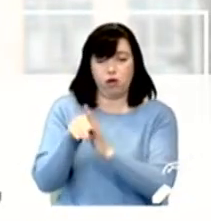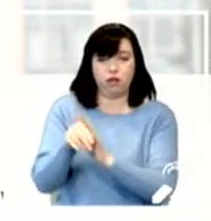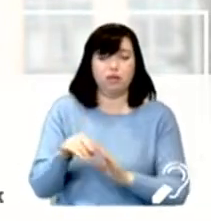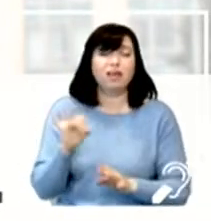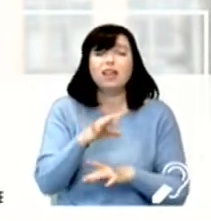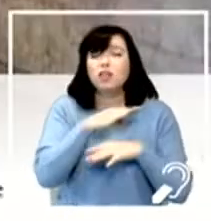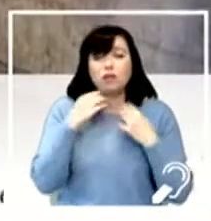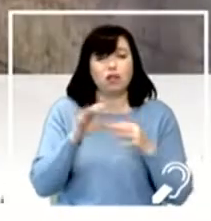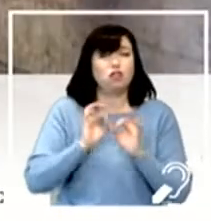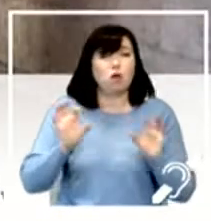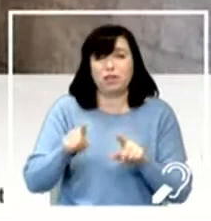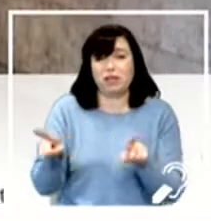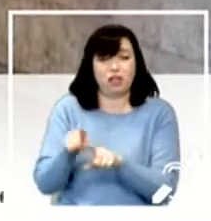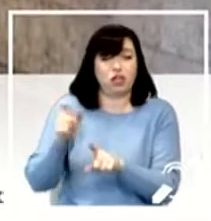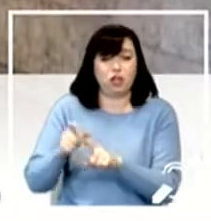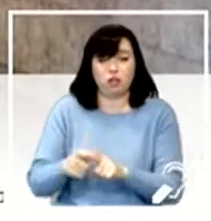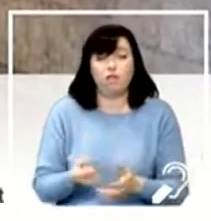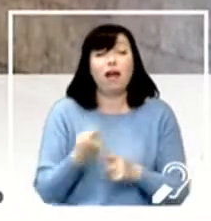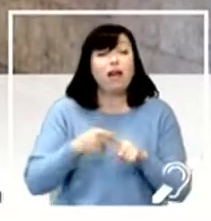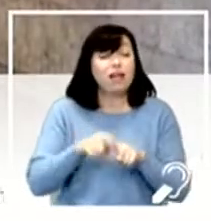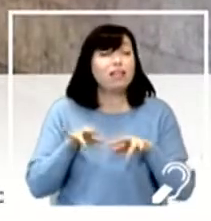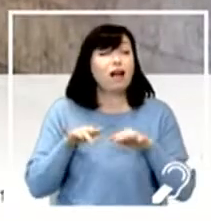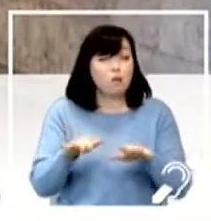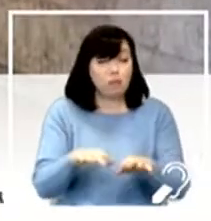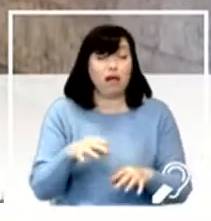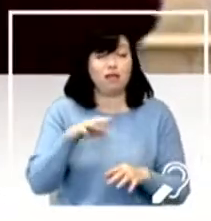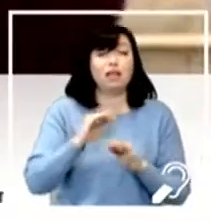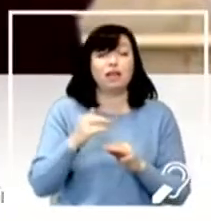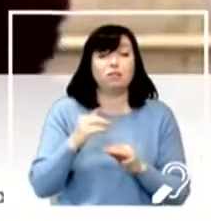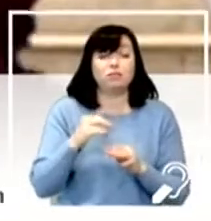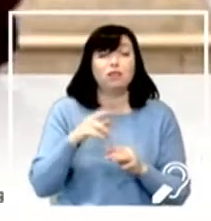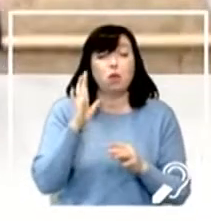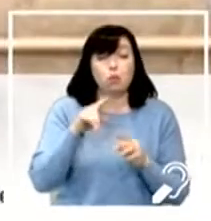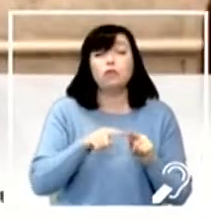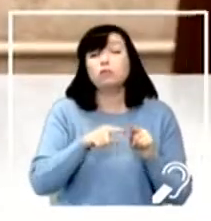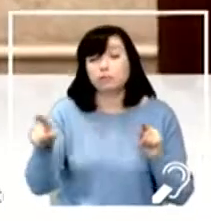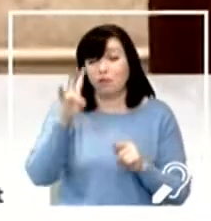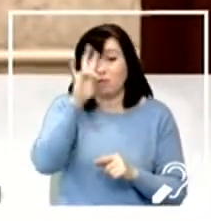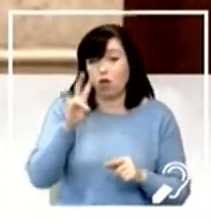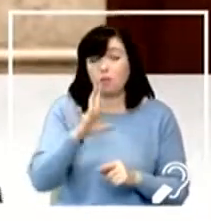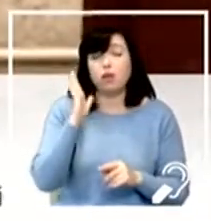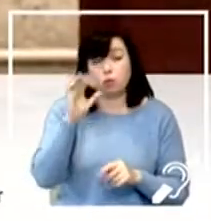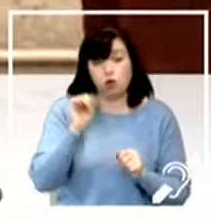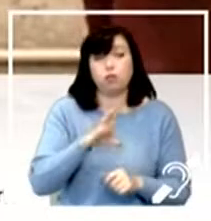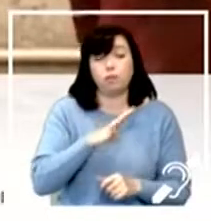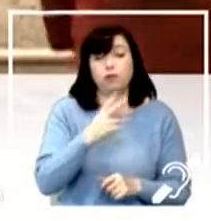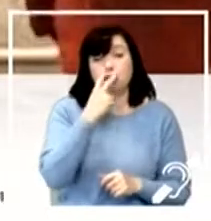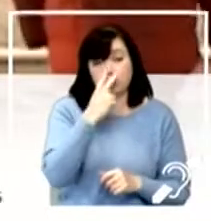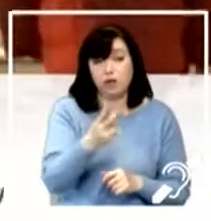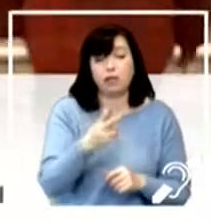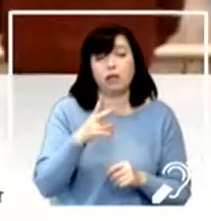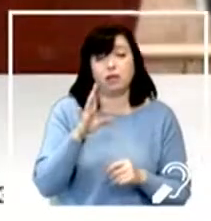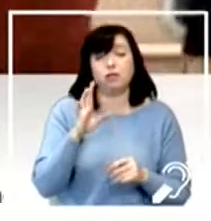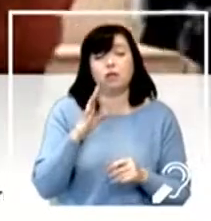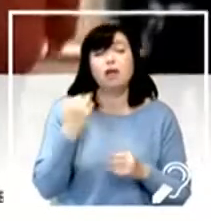declarațiile respective. Campania Copiii LGBT în școala ta se va desfășura pe parcursul lunii noiembrie și va putea fi urmărită pe canalele de